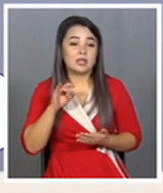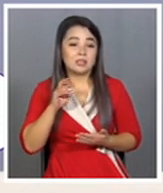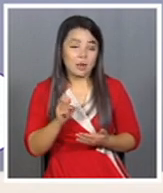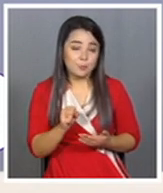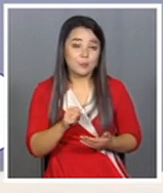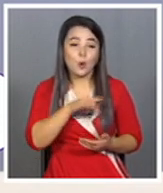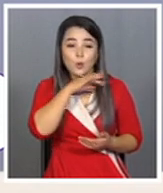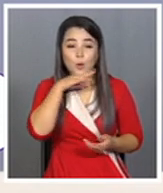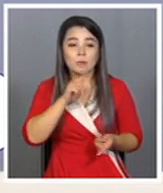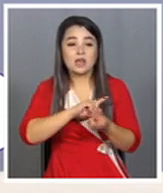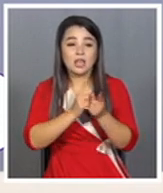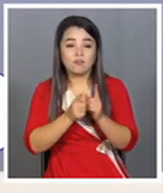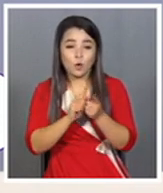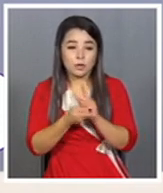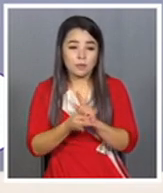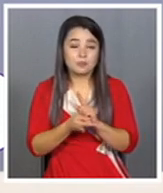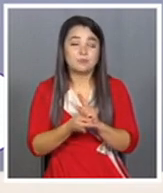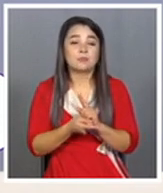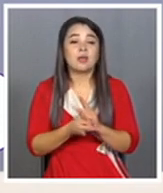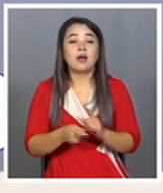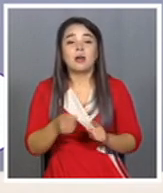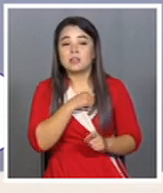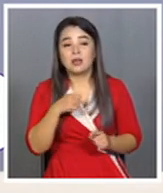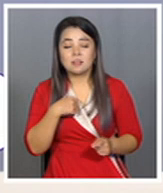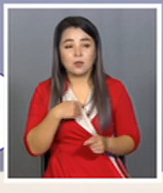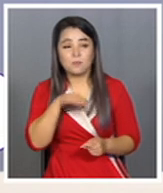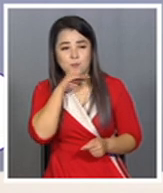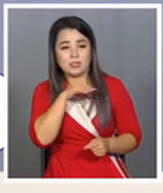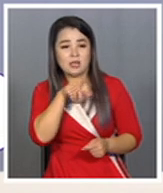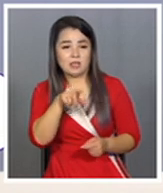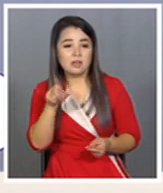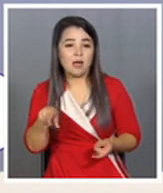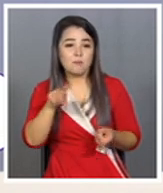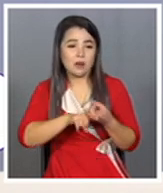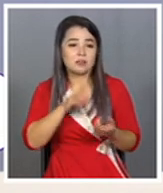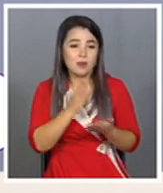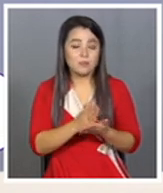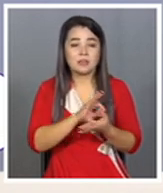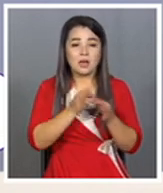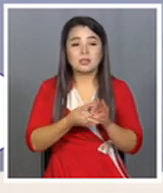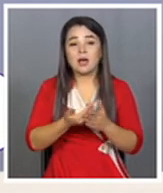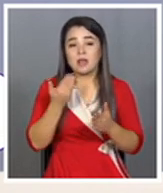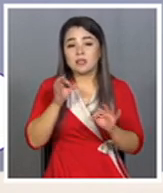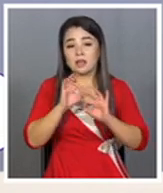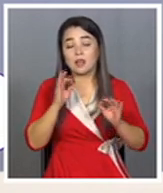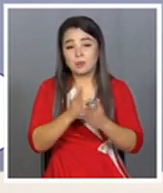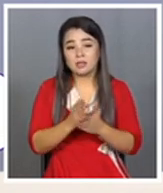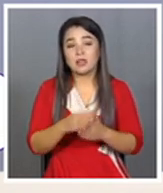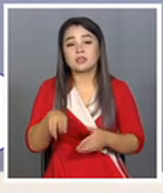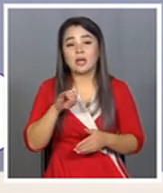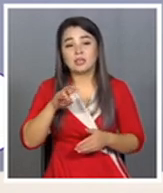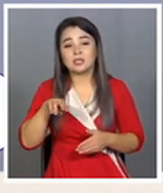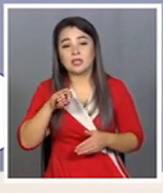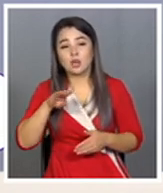көптеген реформалары ағартушылыққа байланысты болды. Тіпті бағаны алдында айтып кеткенде Дени